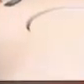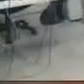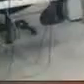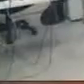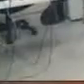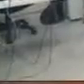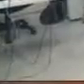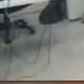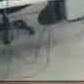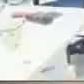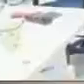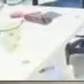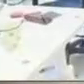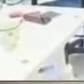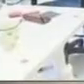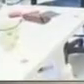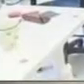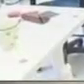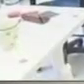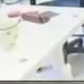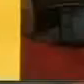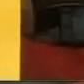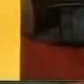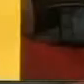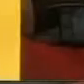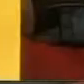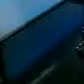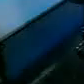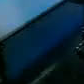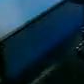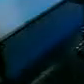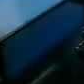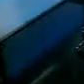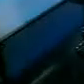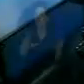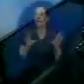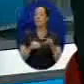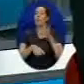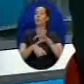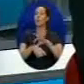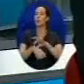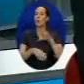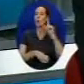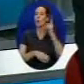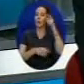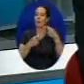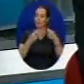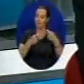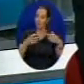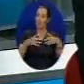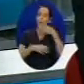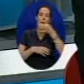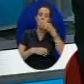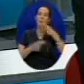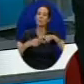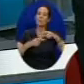סוגי החברויות הקיימים, ובעיקר, האם הם טובים או רעים לביזנס. ואיתנו דוקטור הילה דותן, חברת סגל ומרצה בתחום